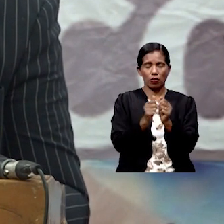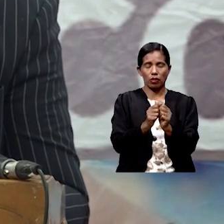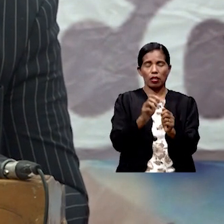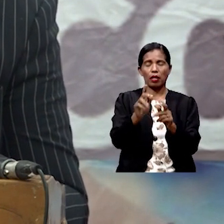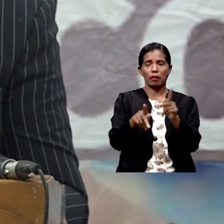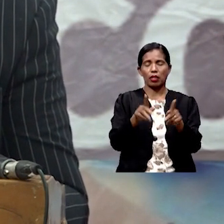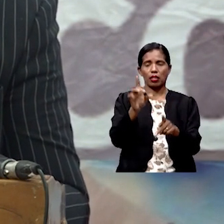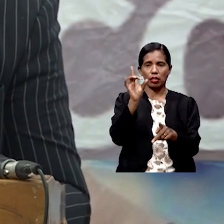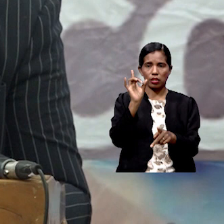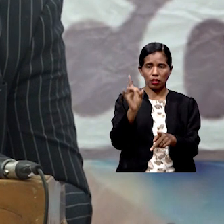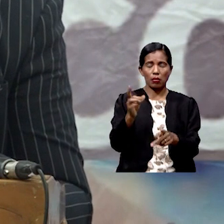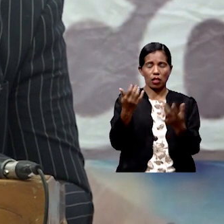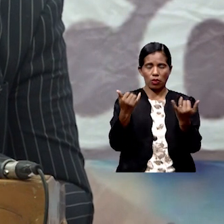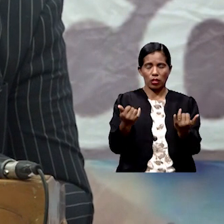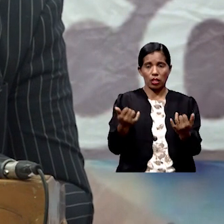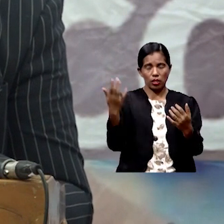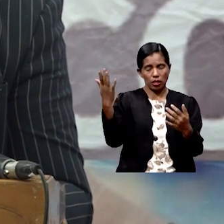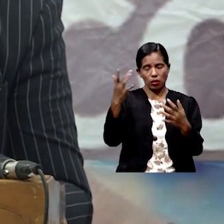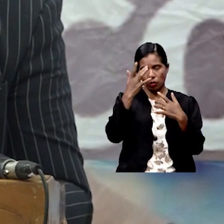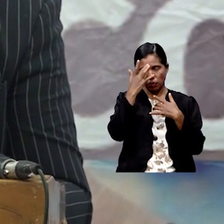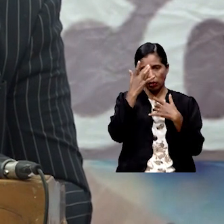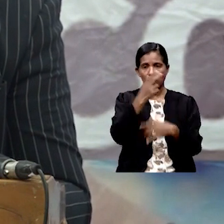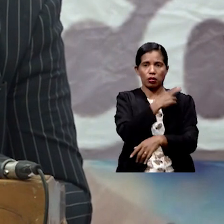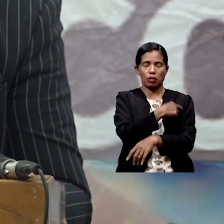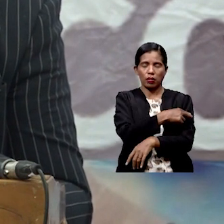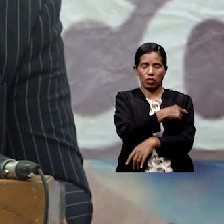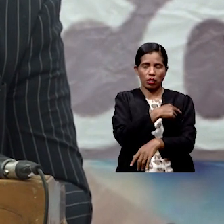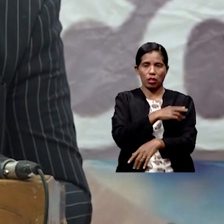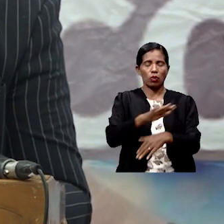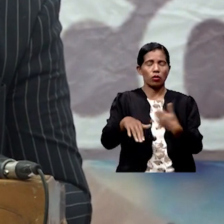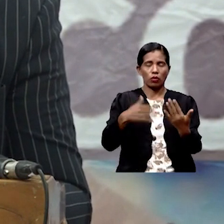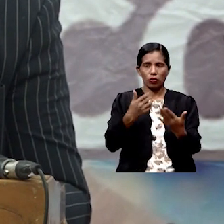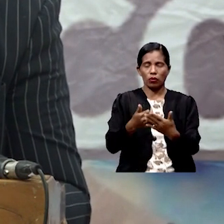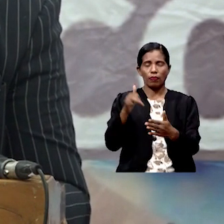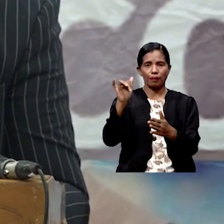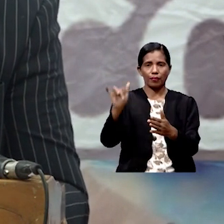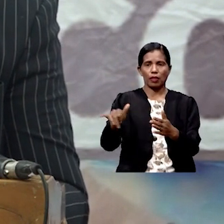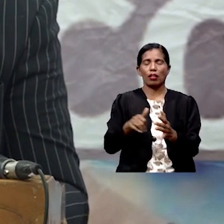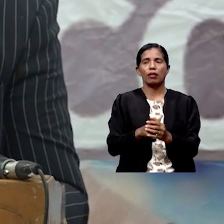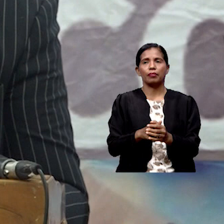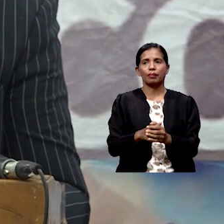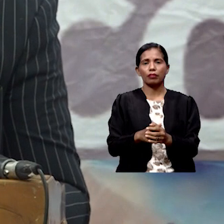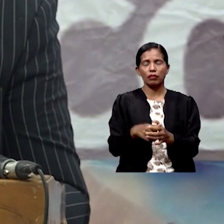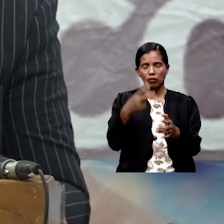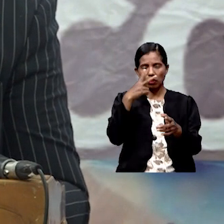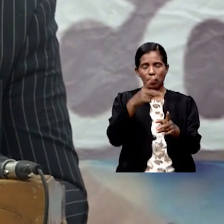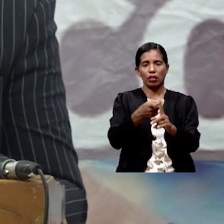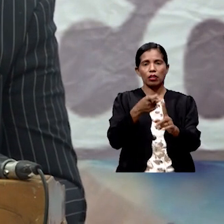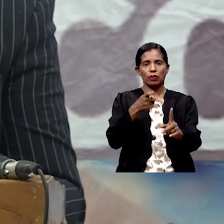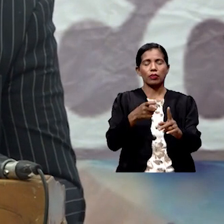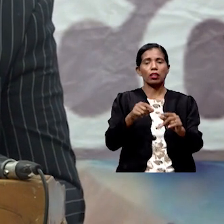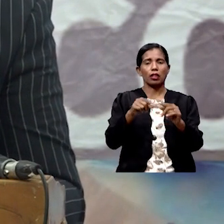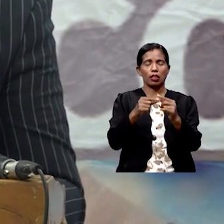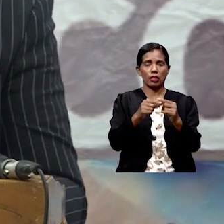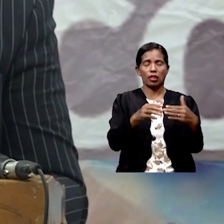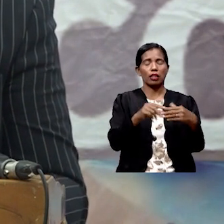ne iha hospital. Restu sira halo pedi do auto isolamento. Nebe kontrola husi itan inspektur sanitaria. Nunemos